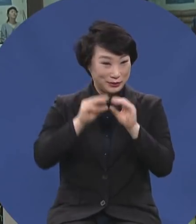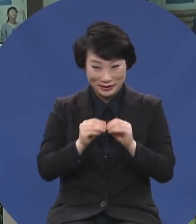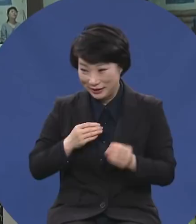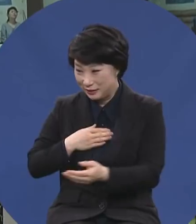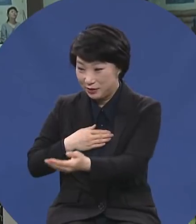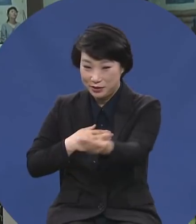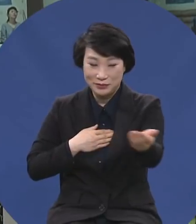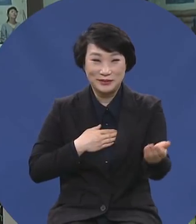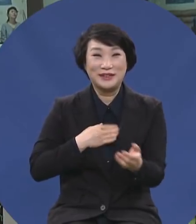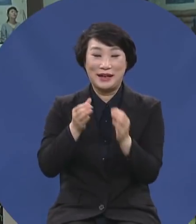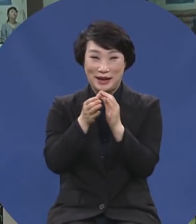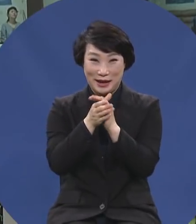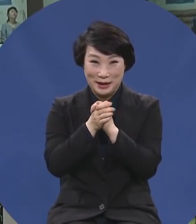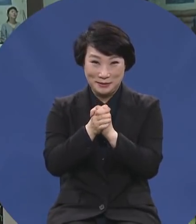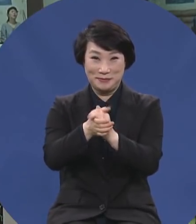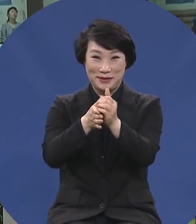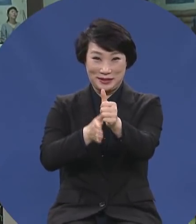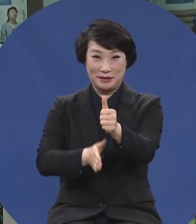동의하시면 아멘 합시다.